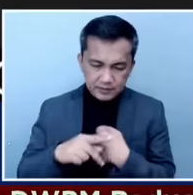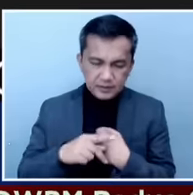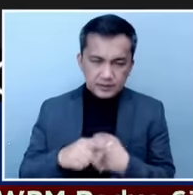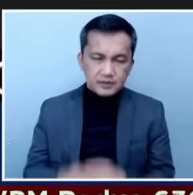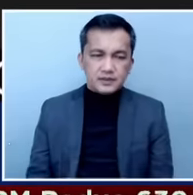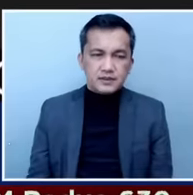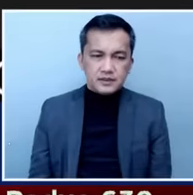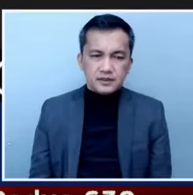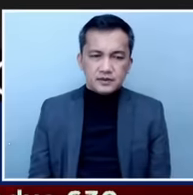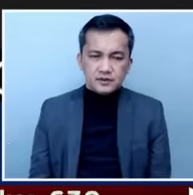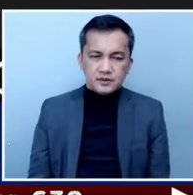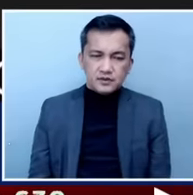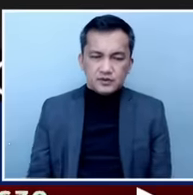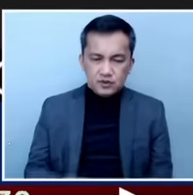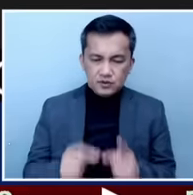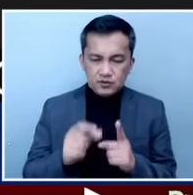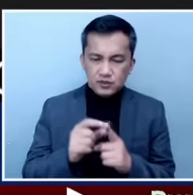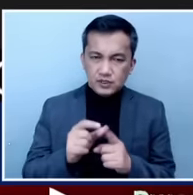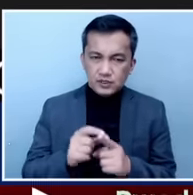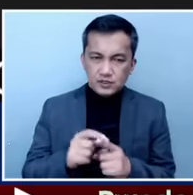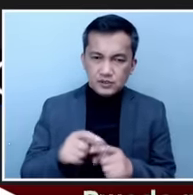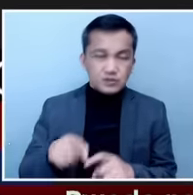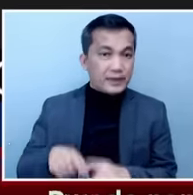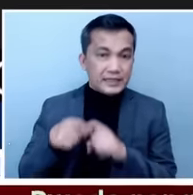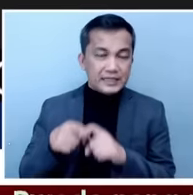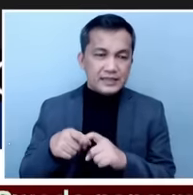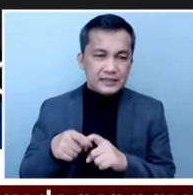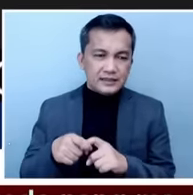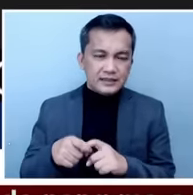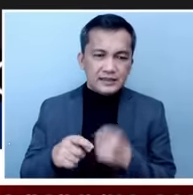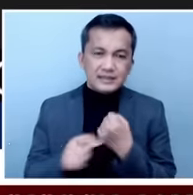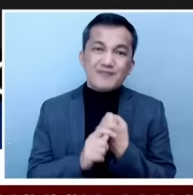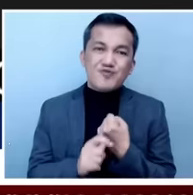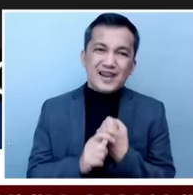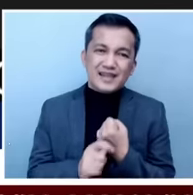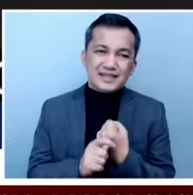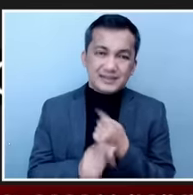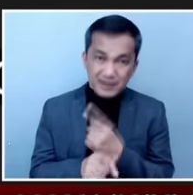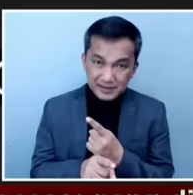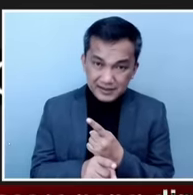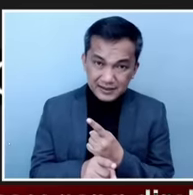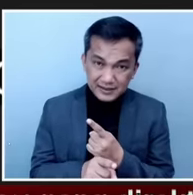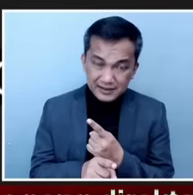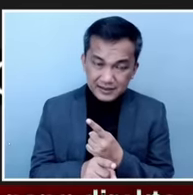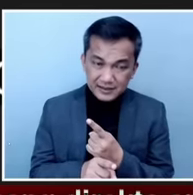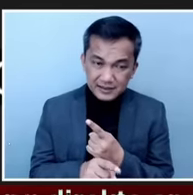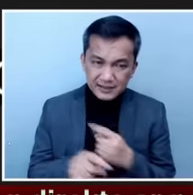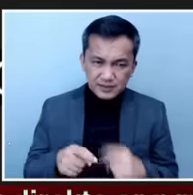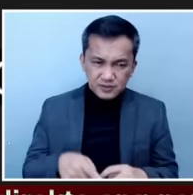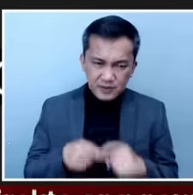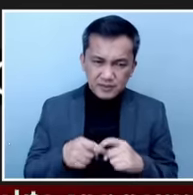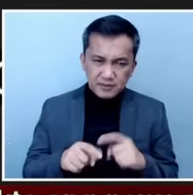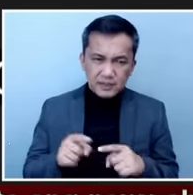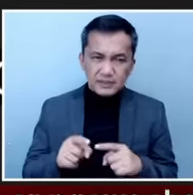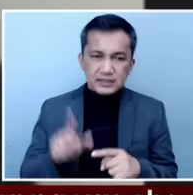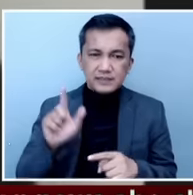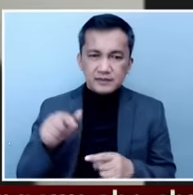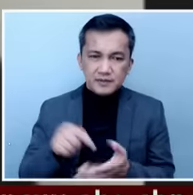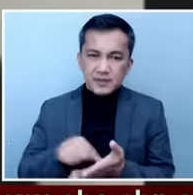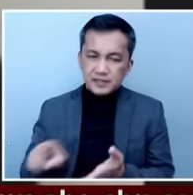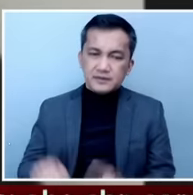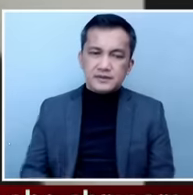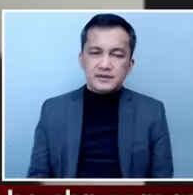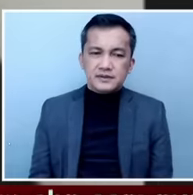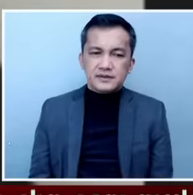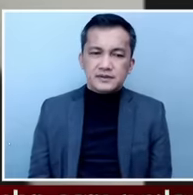word kasing suspending, ano yan eh, very temporary, di ba? Suspend mo lang, pero babayaran mo pa rin yan. That